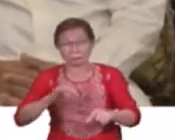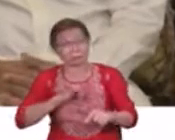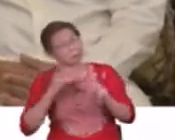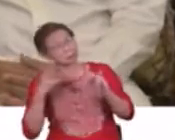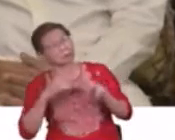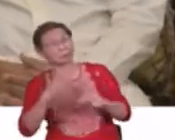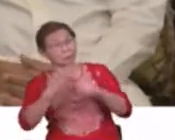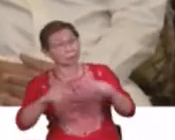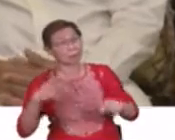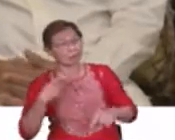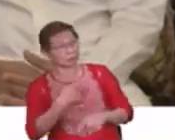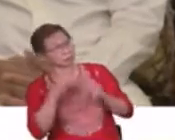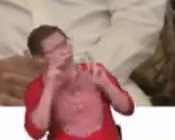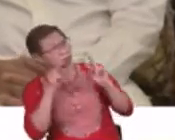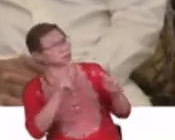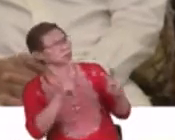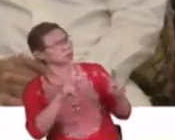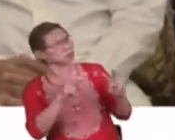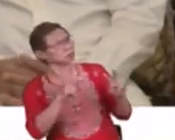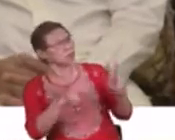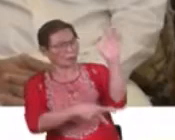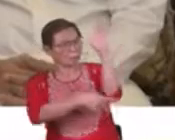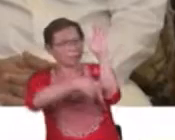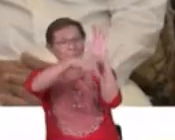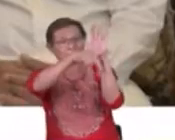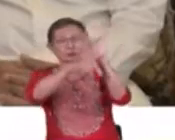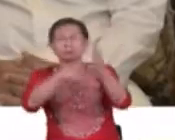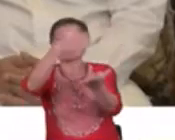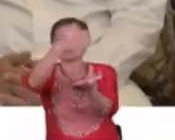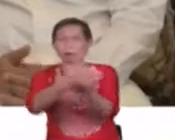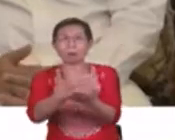kita lihat jelas pembubaran Parlimen